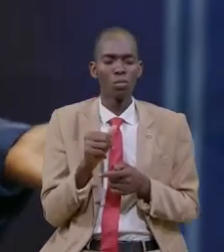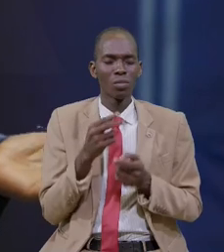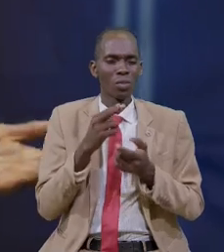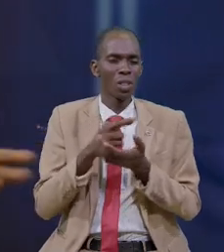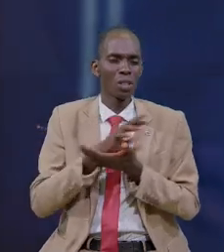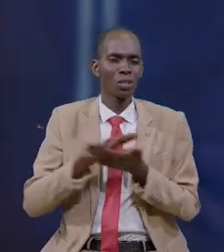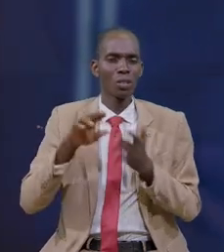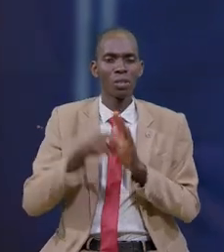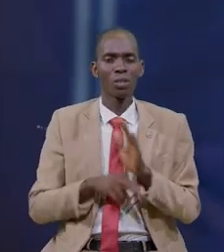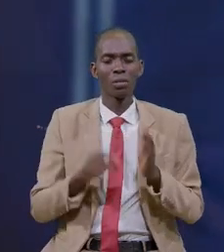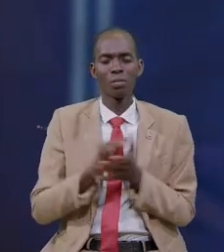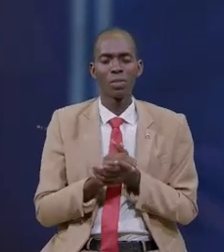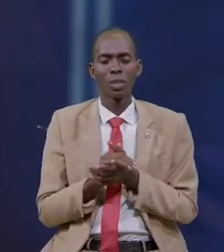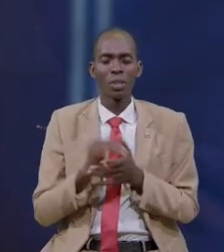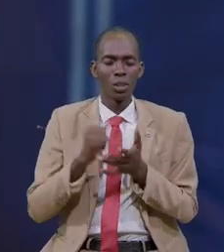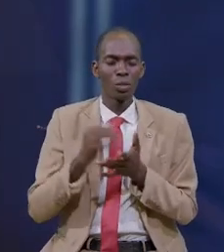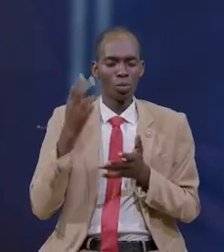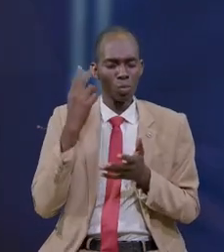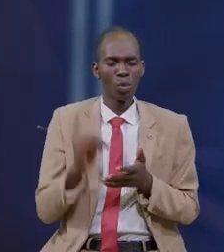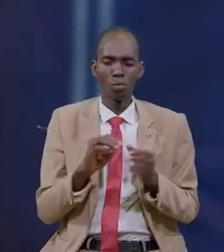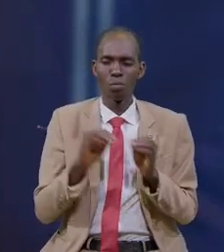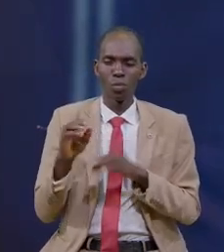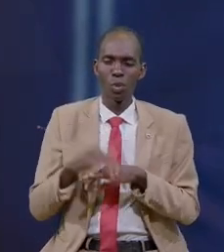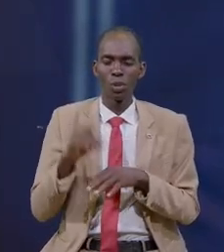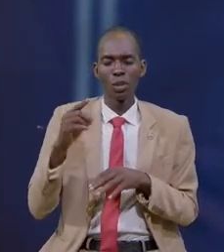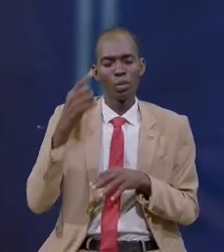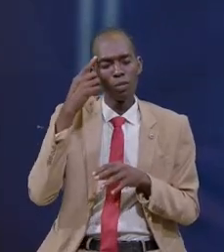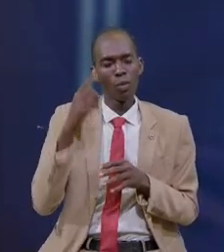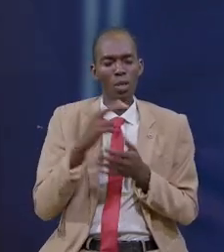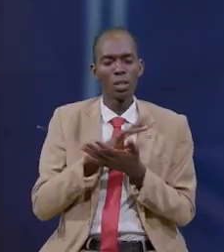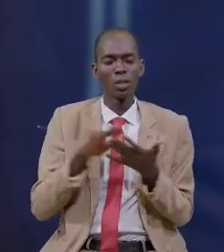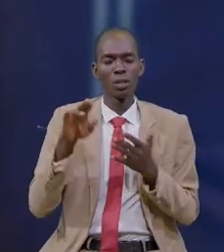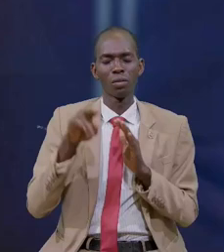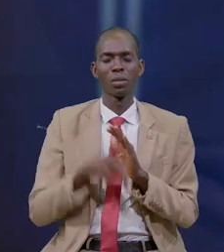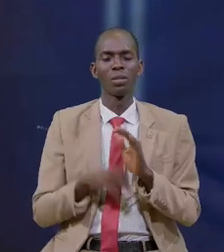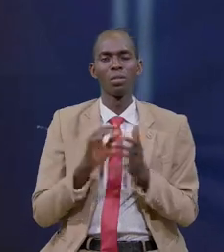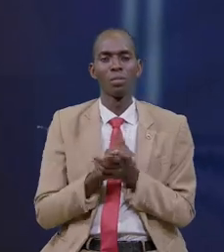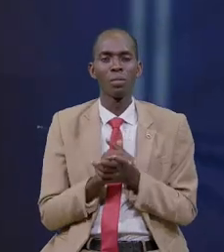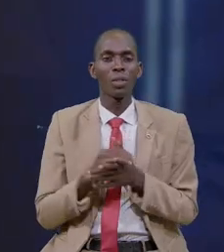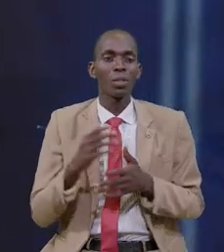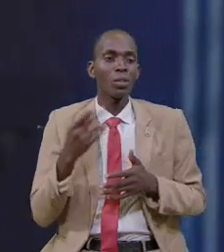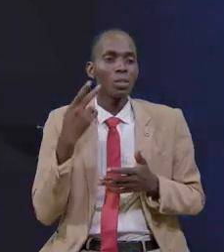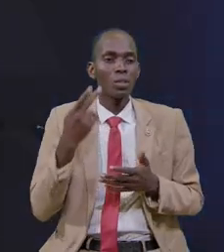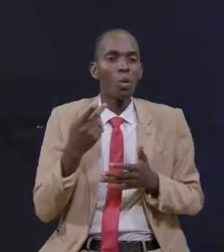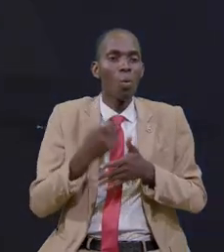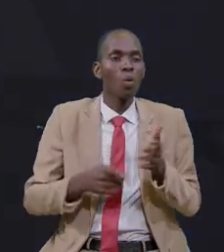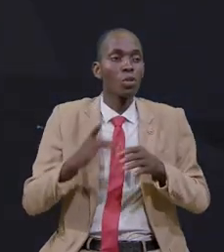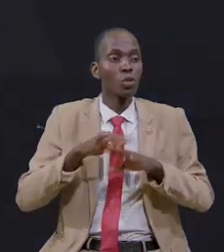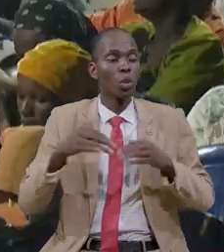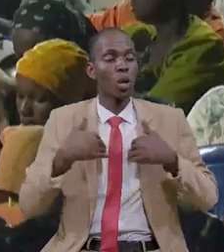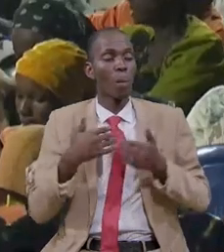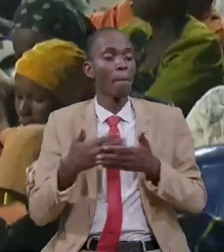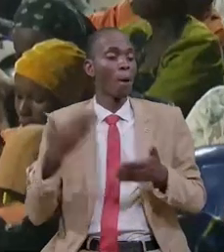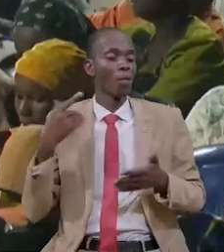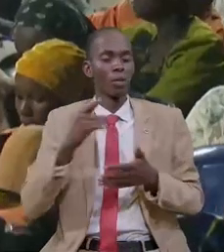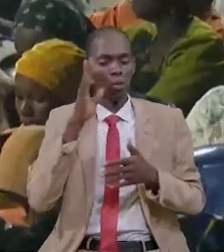La foi. Imputé. Qu'il fut imputé à justice. Quand c'est imputé, ce que tu n'avais pas avant, tu